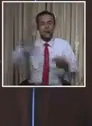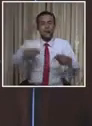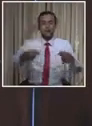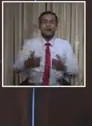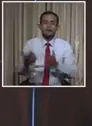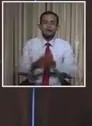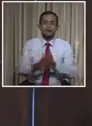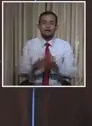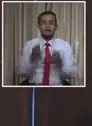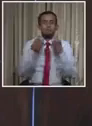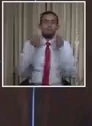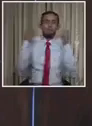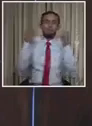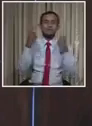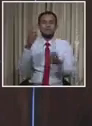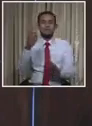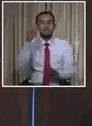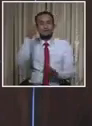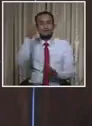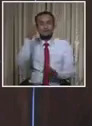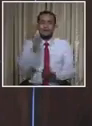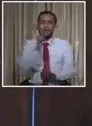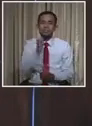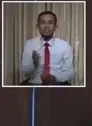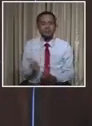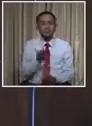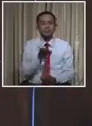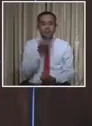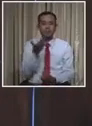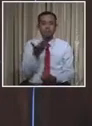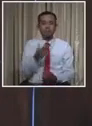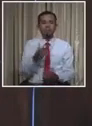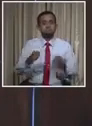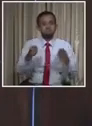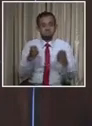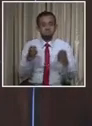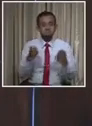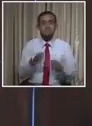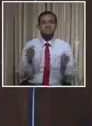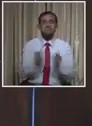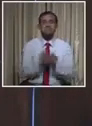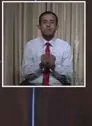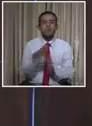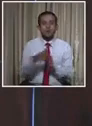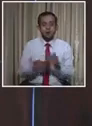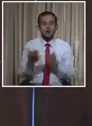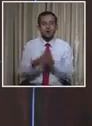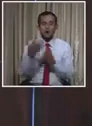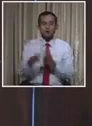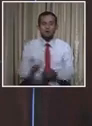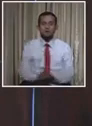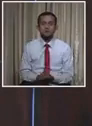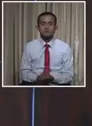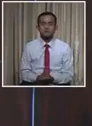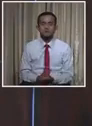තරම් අභිමාණයෙන් මේ මිනිස්සුන්ගේ සිහිනය සැබෑ කරගන්න පුළුවන් මට්ටමේ ශක්තිමත් වැඩපිළිවෙලක් මේ රටේ නිර්මාණය වෙලා තියෙනවා.